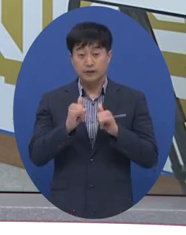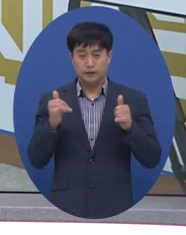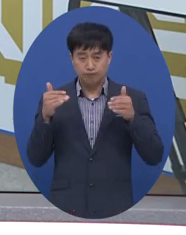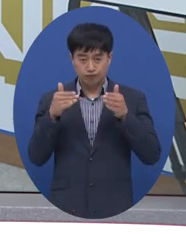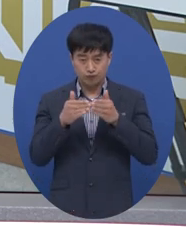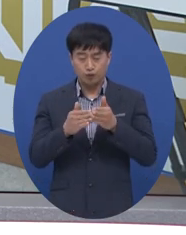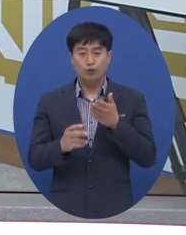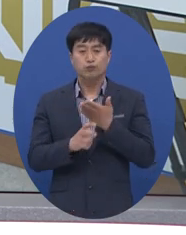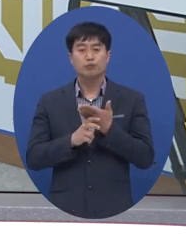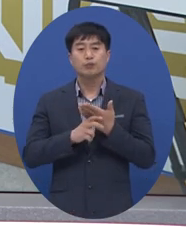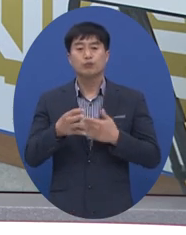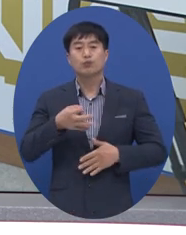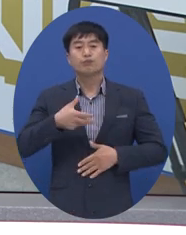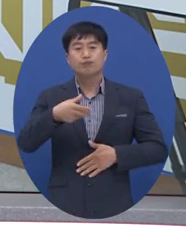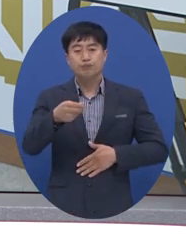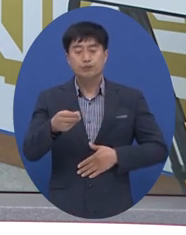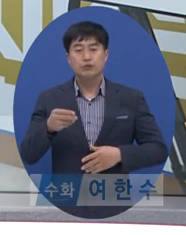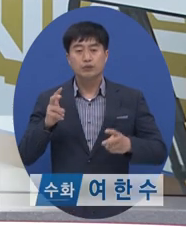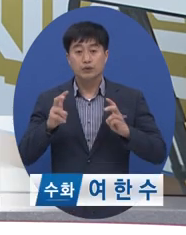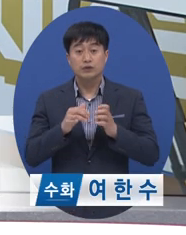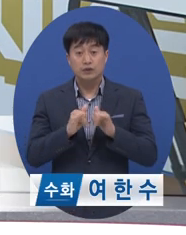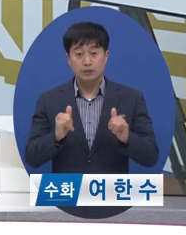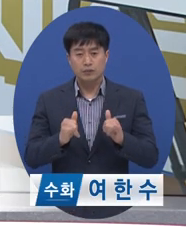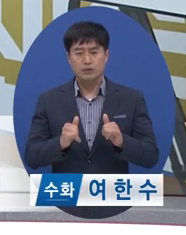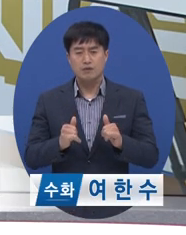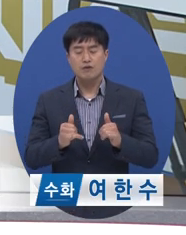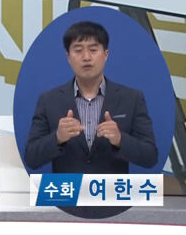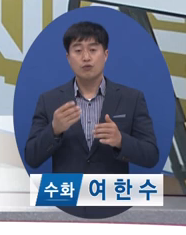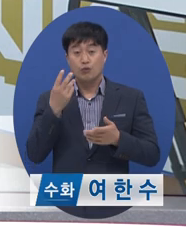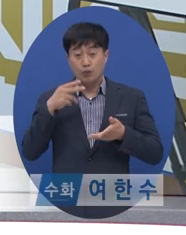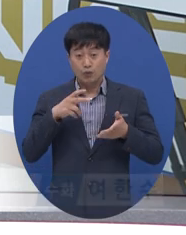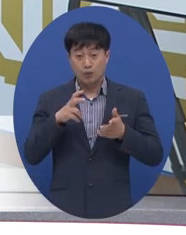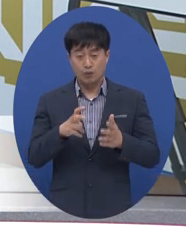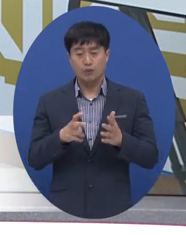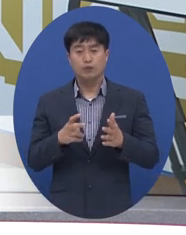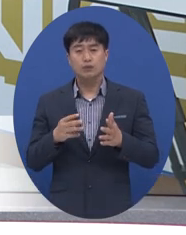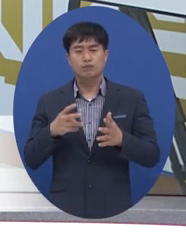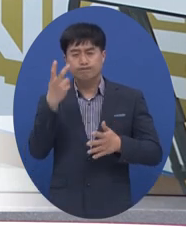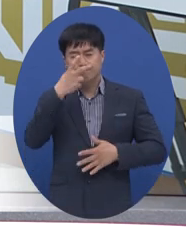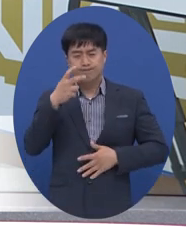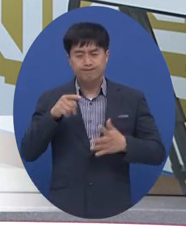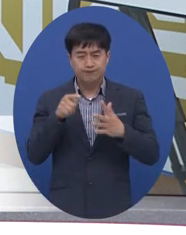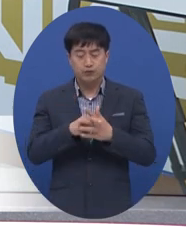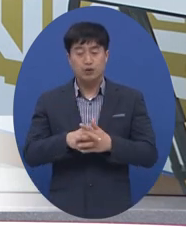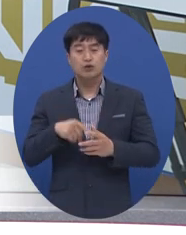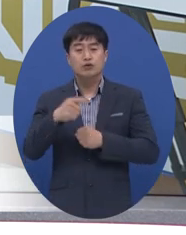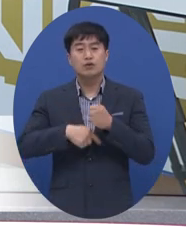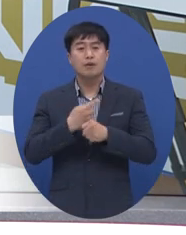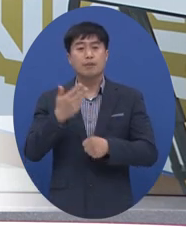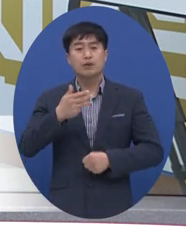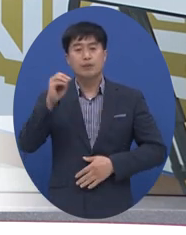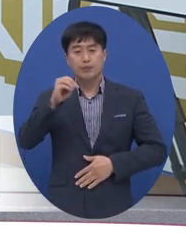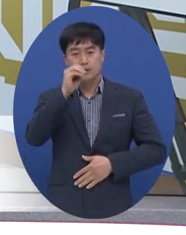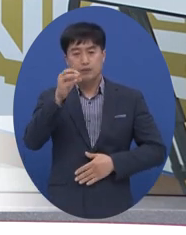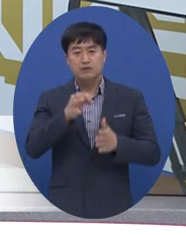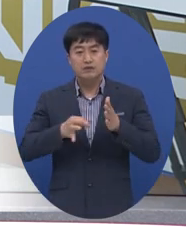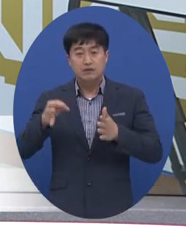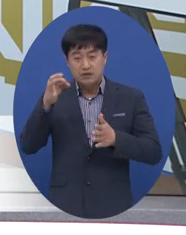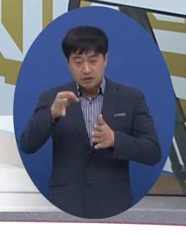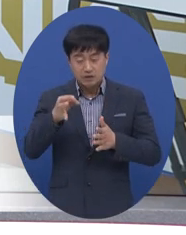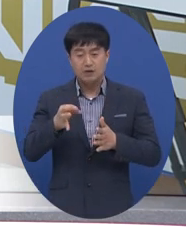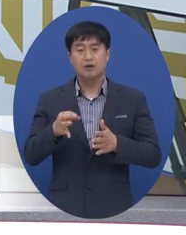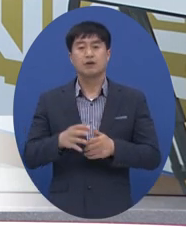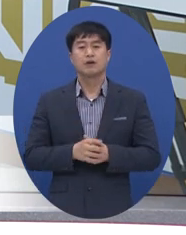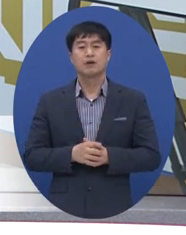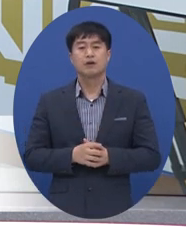주머니 가벼운 서민들을 노린 불법 사채업자들이 무더기로 경기도 단속망에 걸려들었습니다. 연 8,000%에 달하는 살인적인 이자를